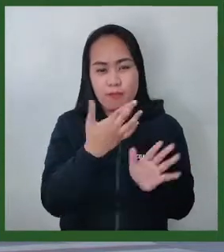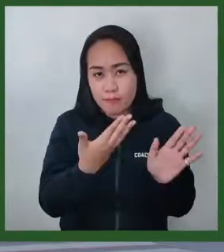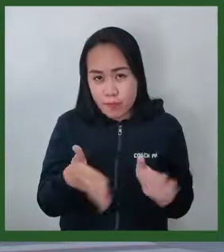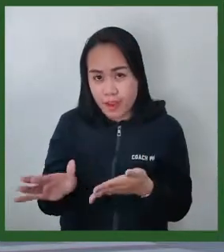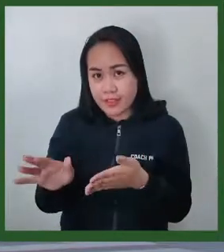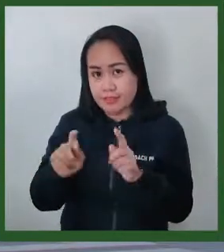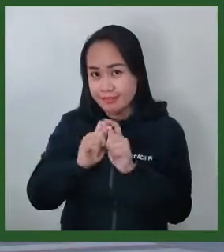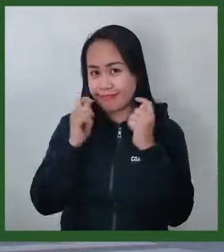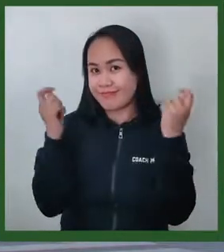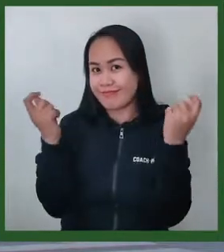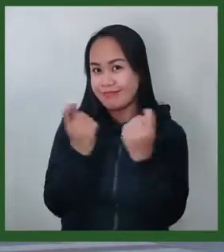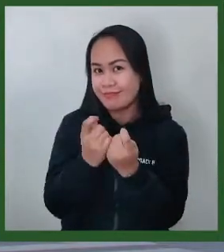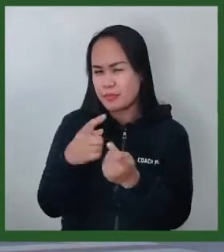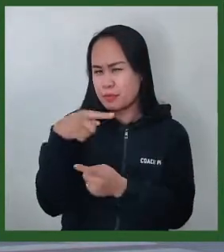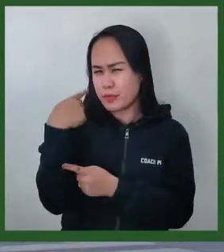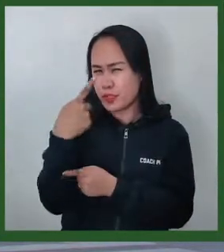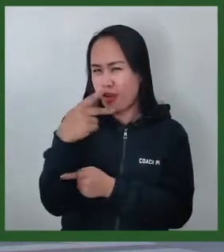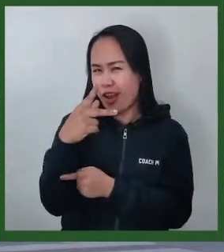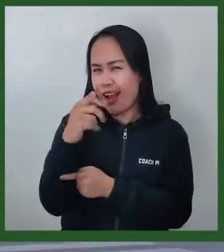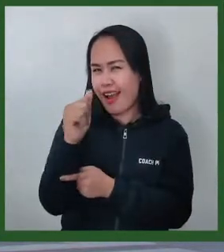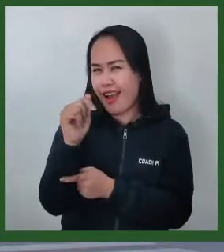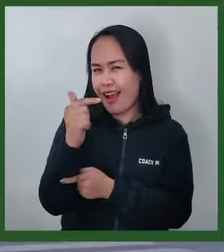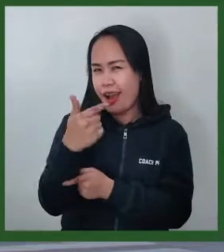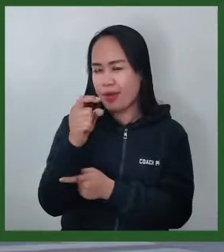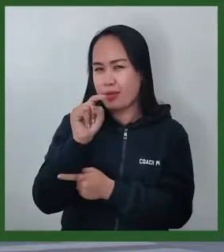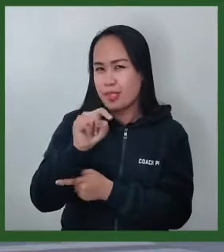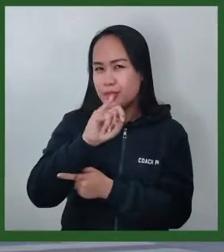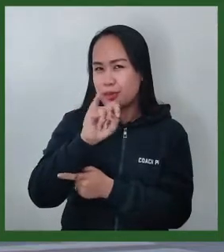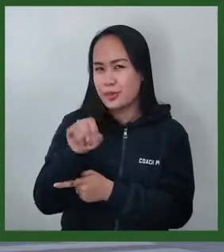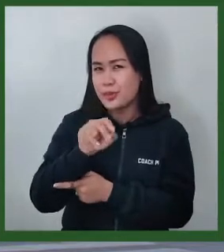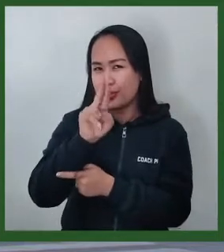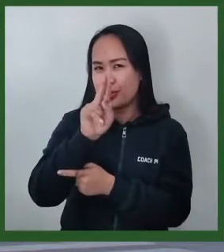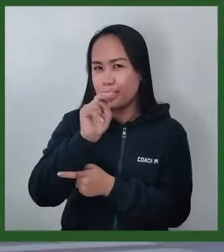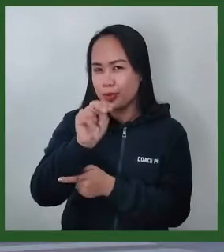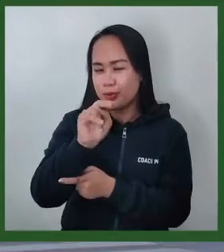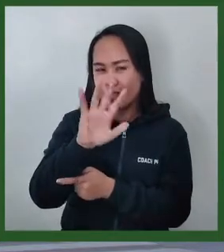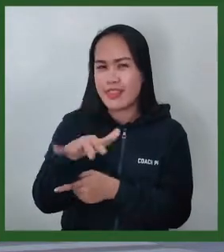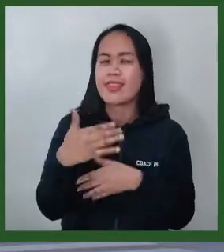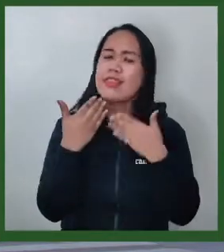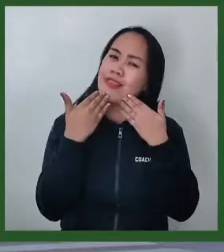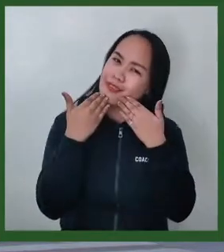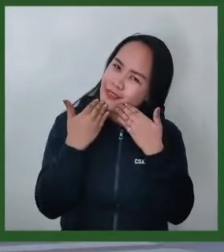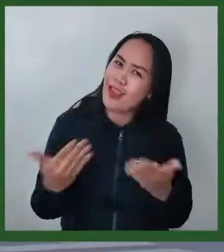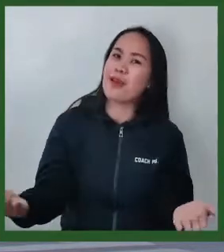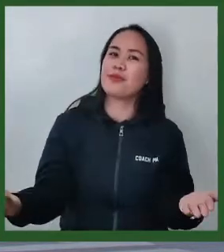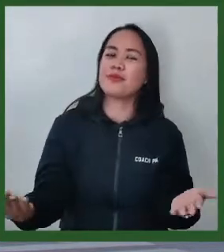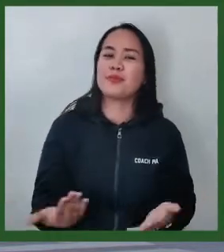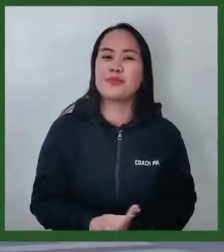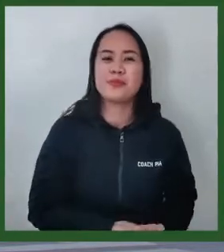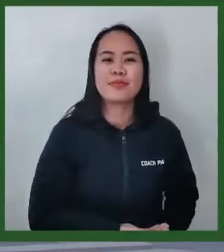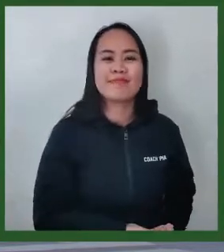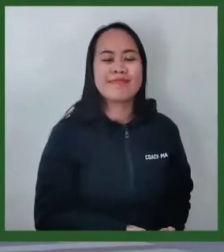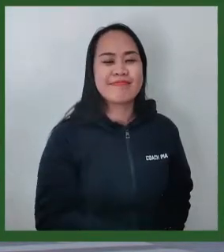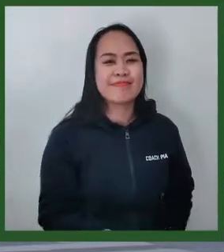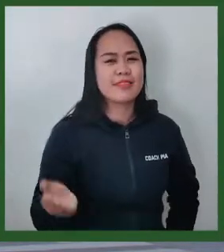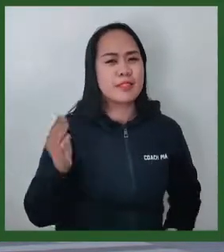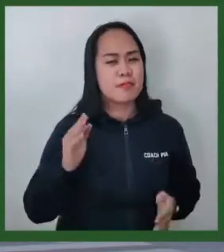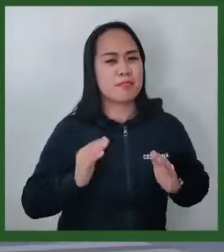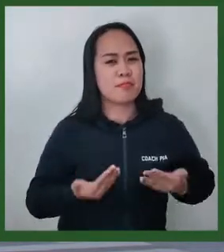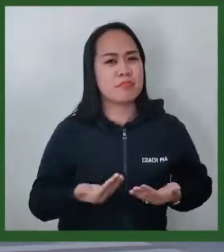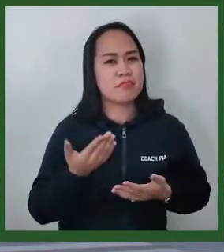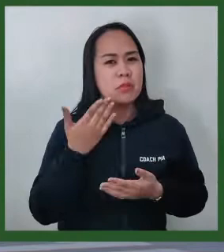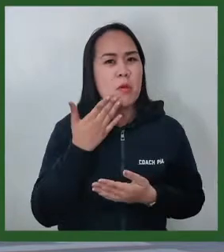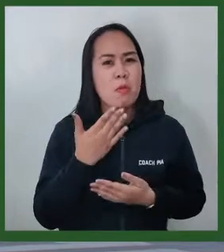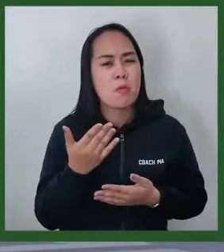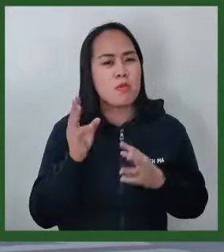team, sa pangunguna po ni Kagawad Jun Sistoso, kami po ay nagpapasalamat at ating binibigyan ng